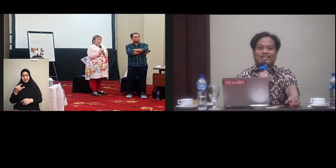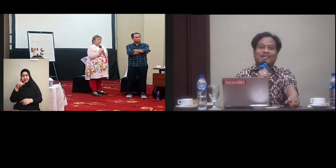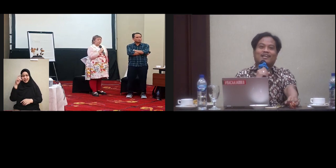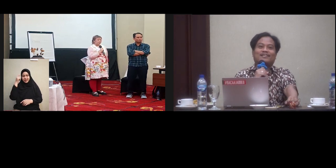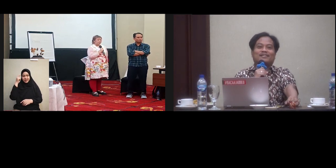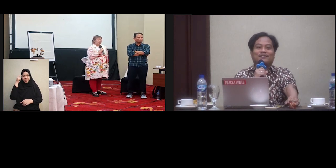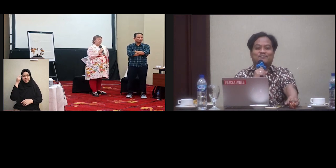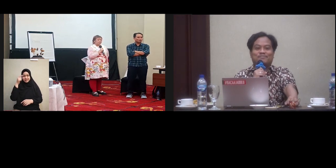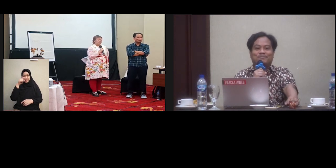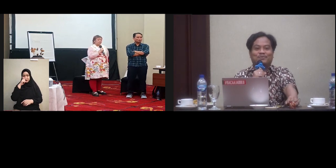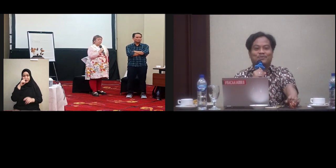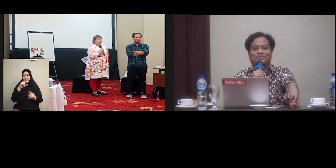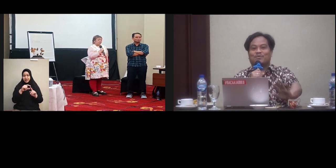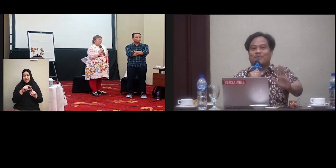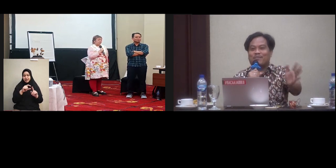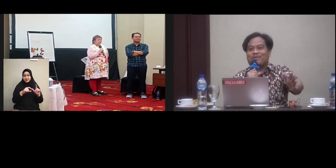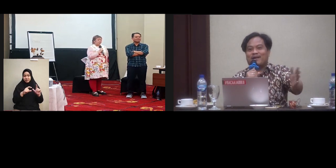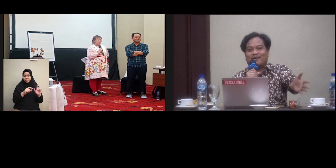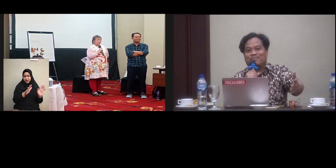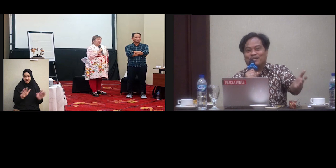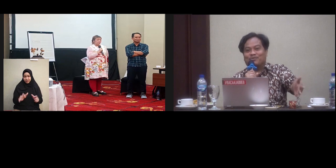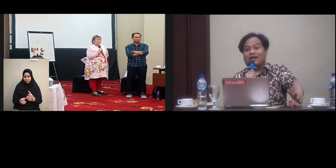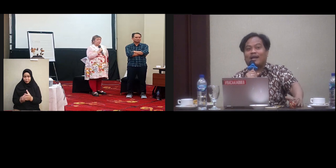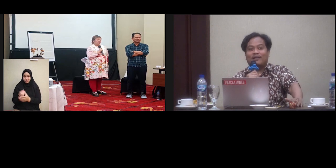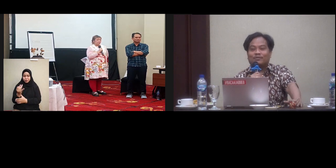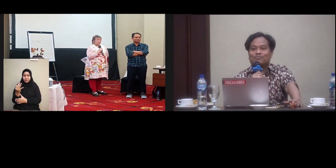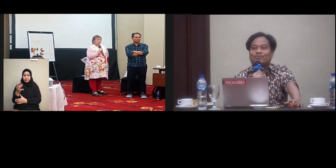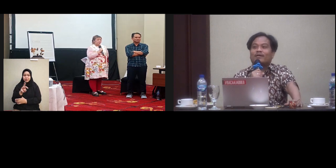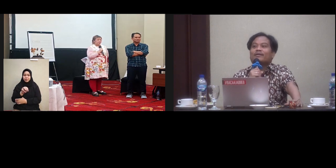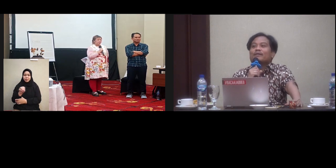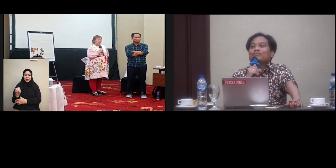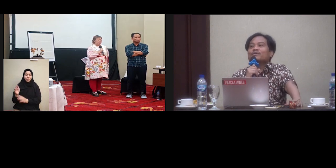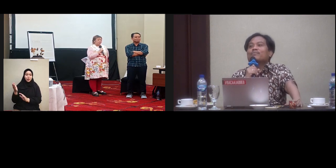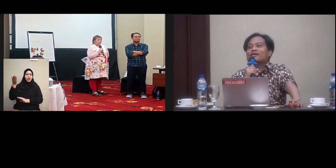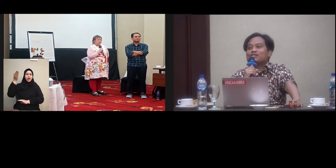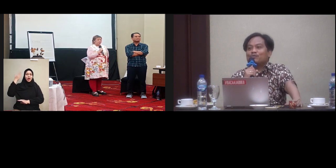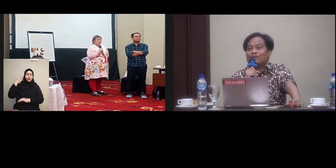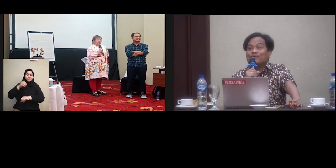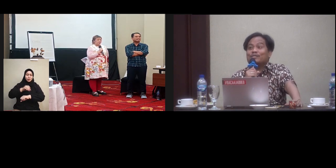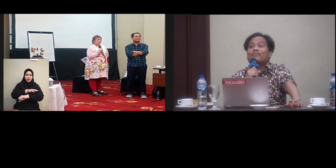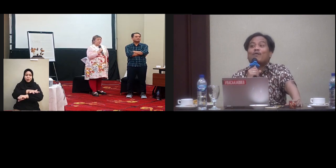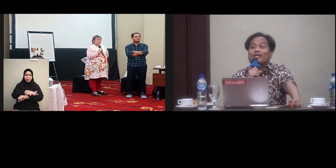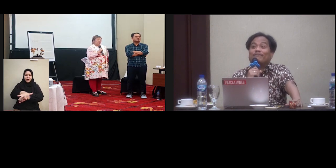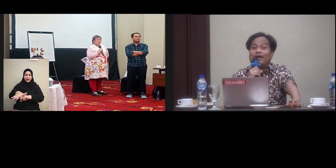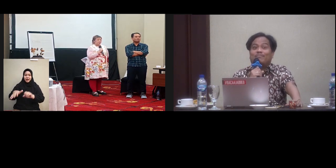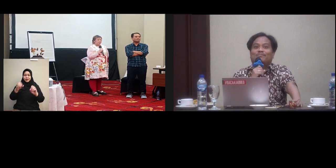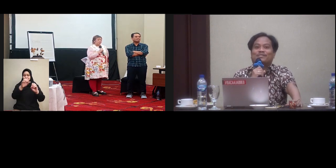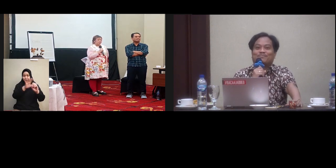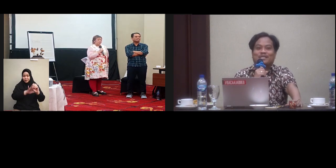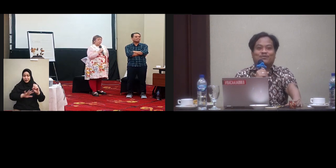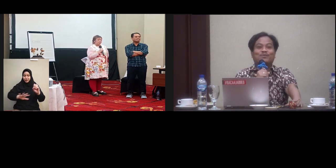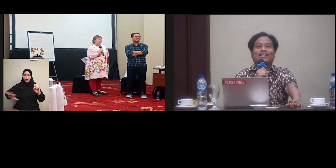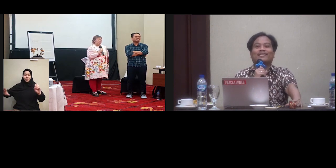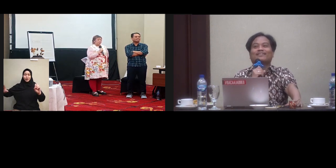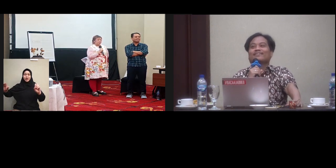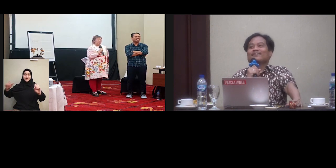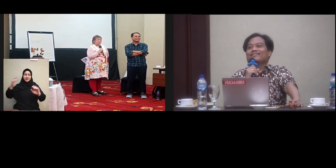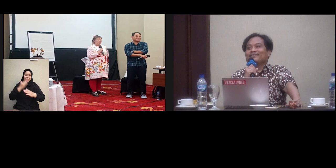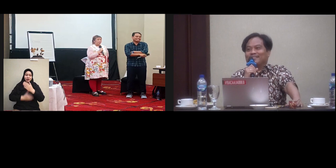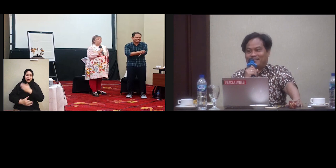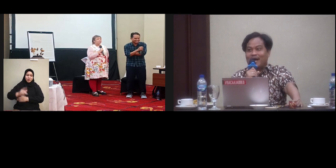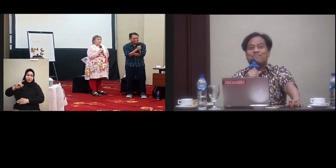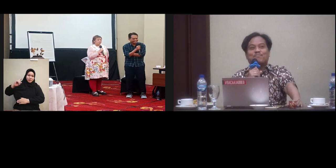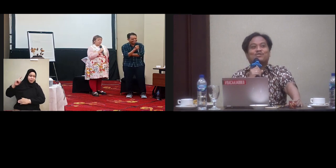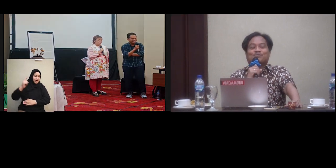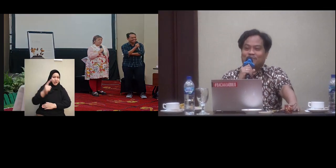boleh dikatakan eee muncul beberapa minggu yang lalu itu mulai menyebar ke seluruh Indonesia bahwa difabel bisa menggugat